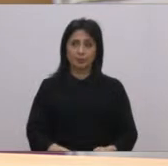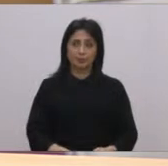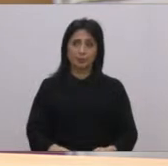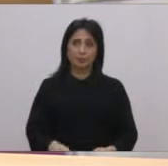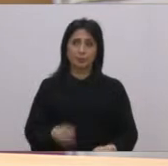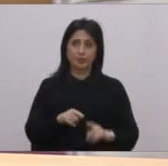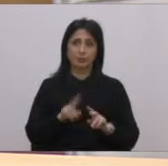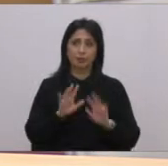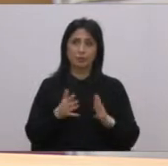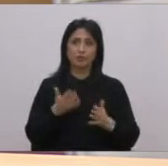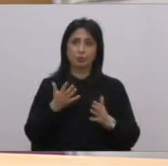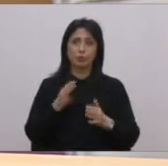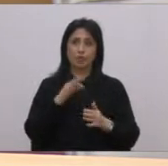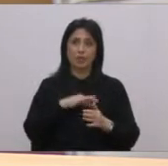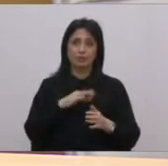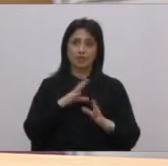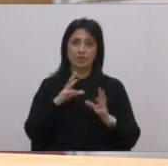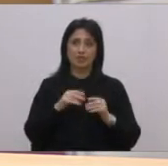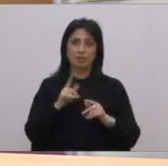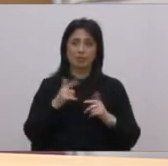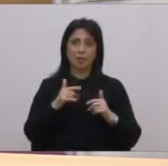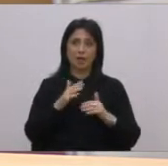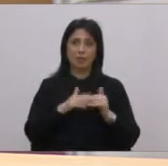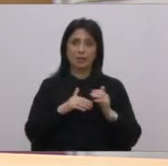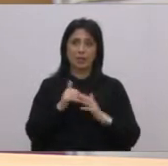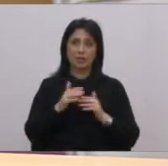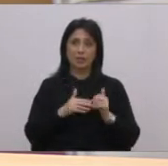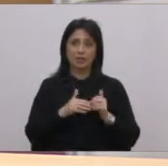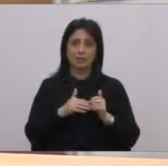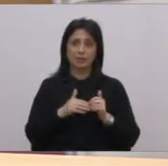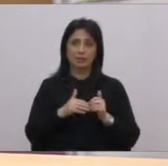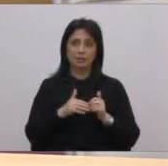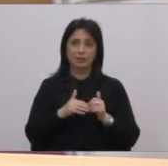აქ ამ შემთხვევაში თუ იყენებთ საერთოდ პრაქტიკას